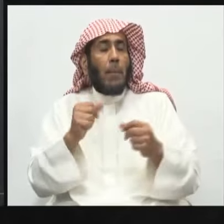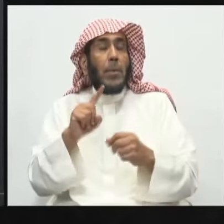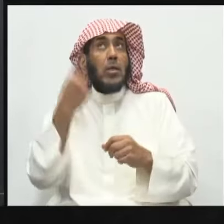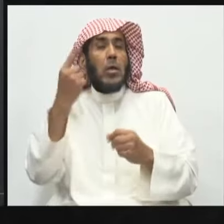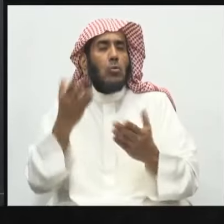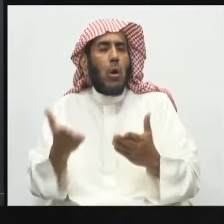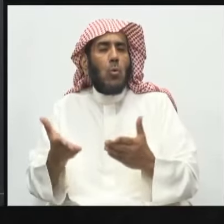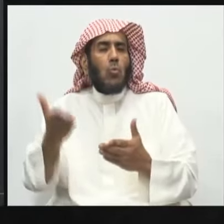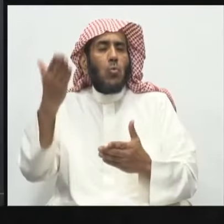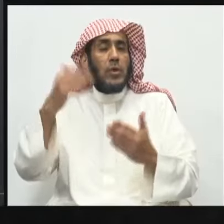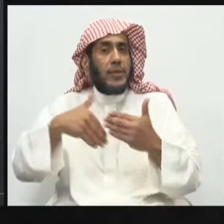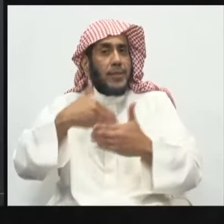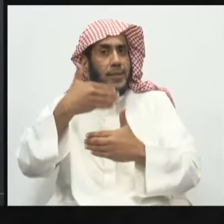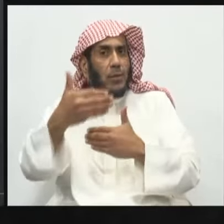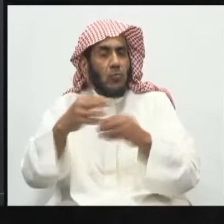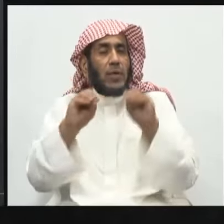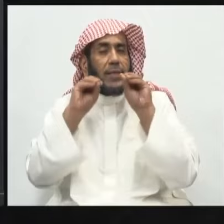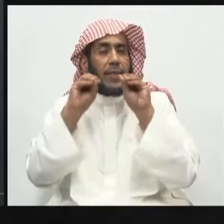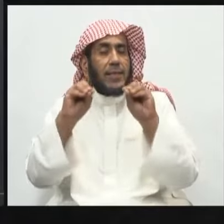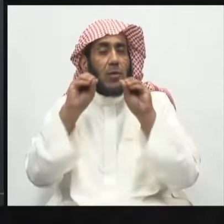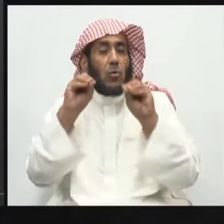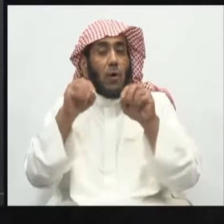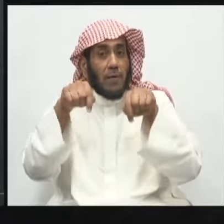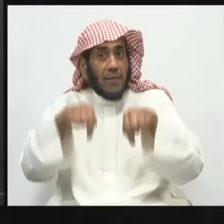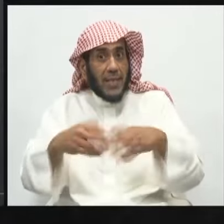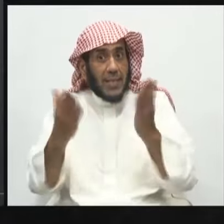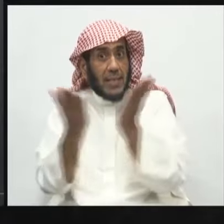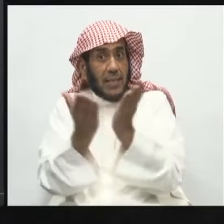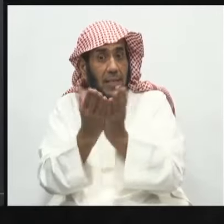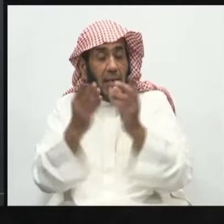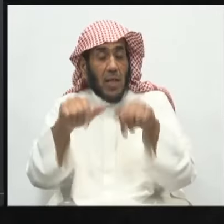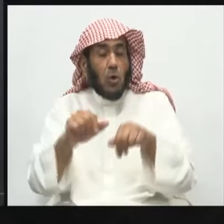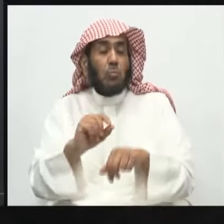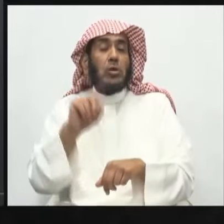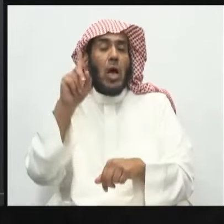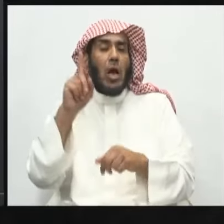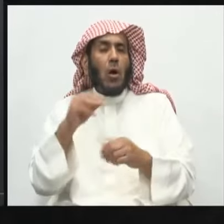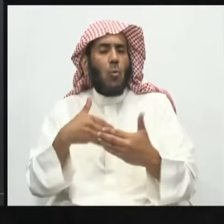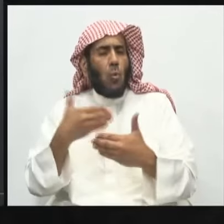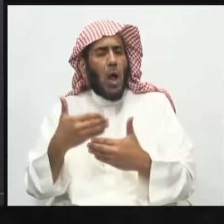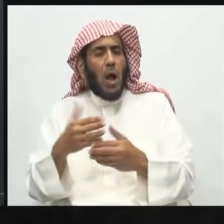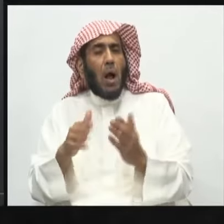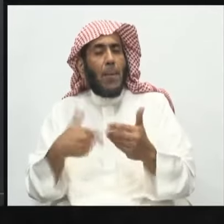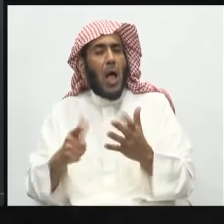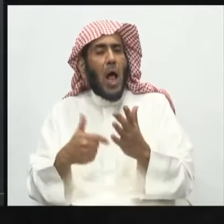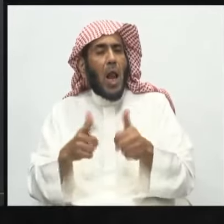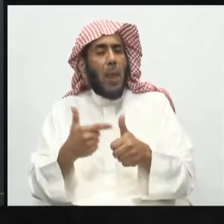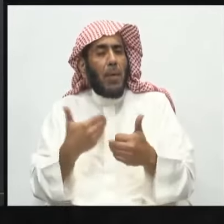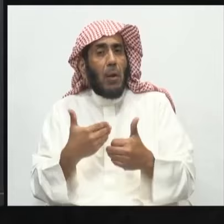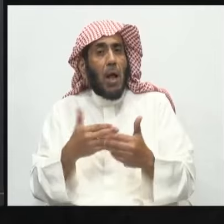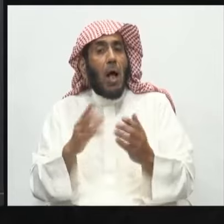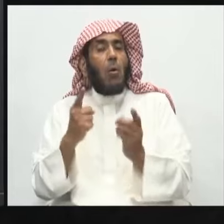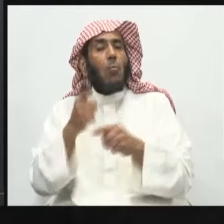وتعالى سوف نتحدث عنه في درسنا لهذا اليوم ولكن قبل ان نبدا ابنائي وبناتي هل